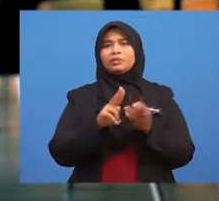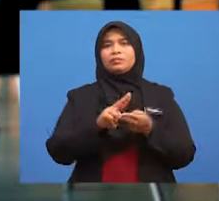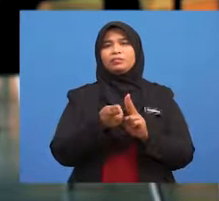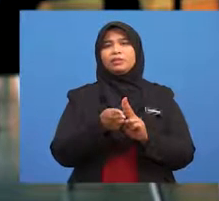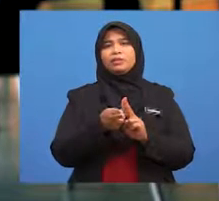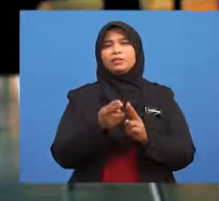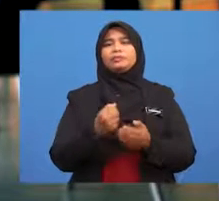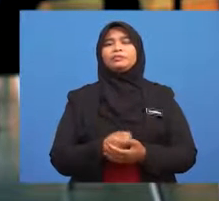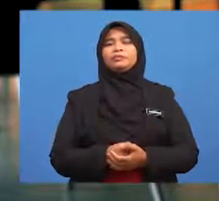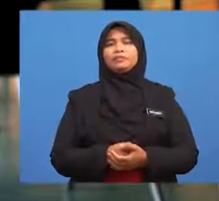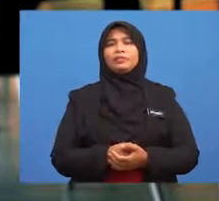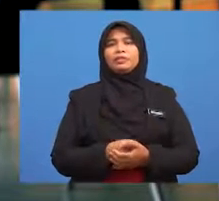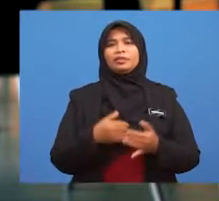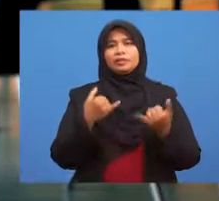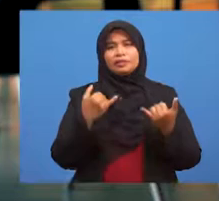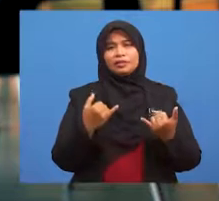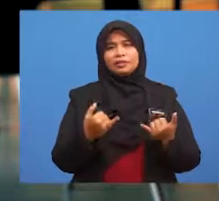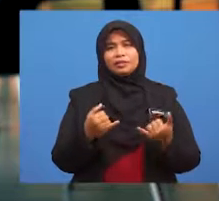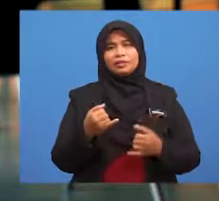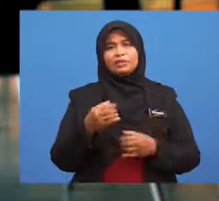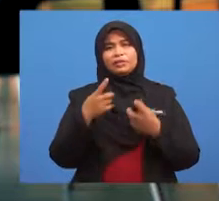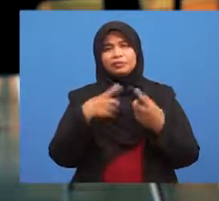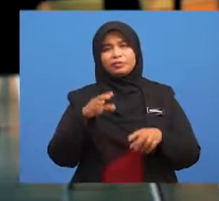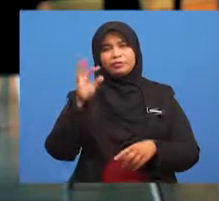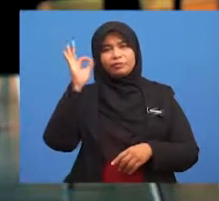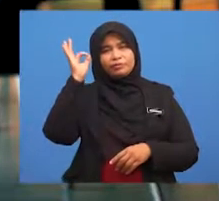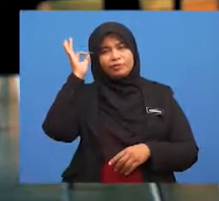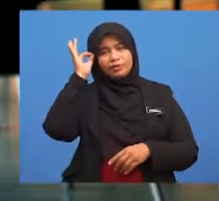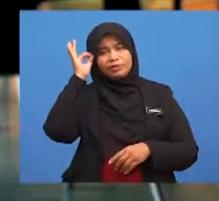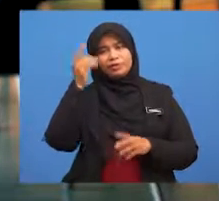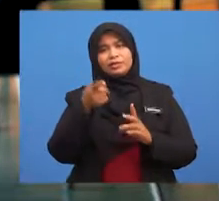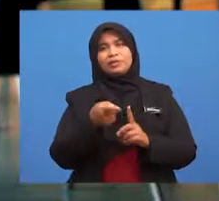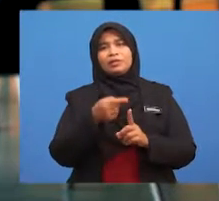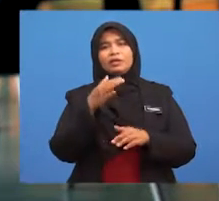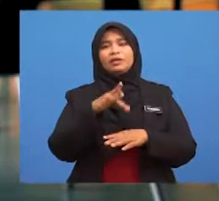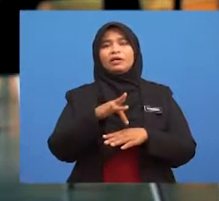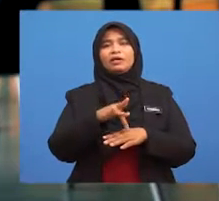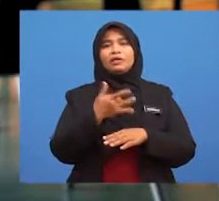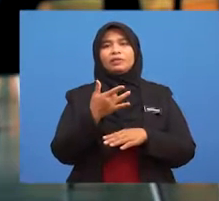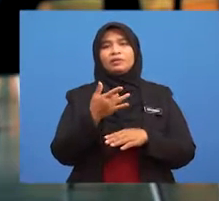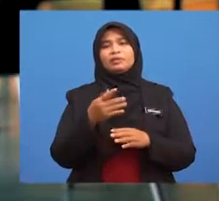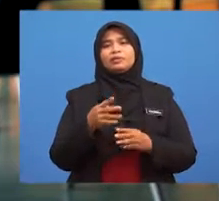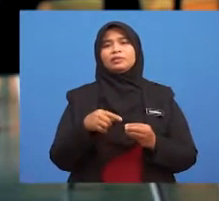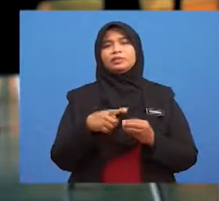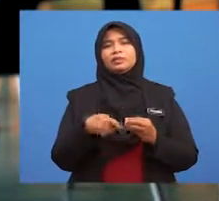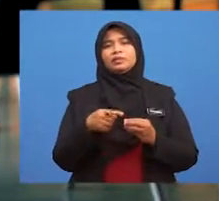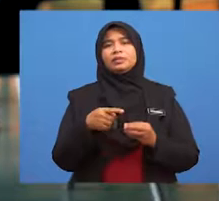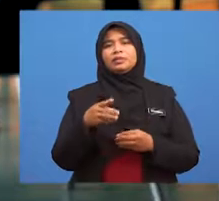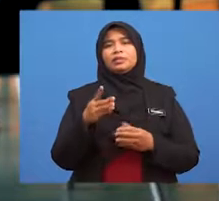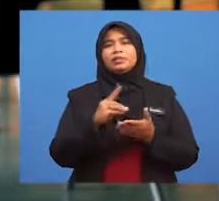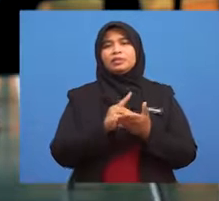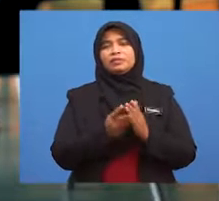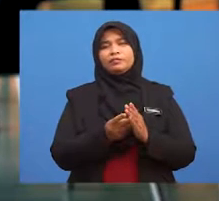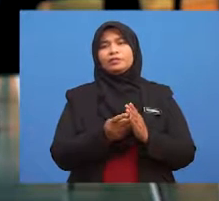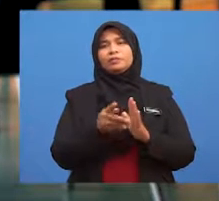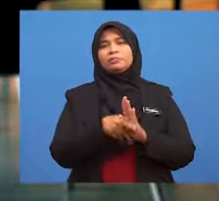Baiklah murid-murid, sekarang cuba fikirkan dari awal cikgu terangkan berkaitan definisi